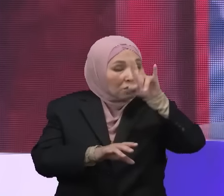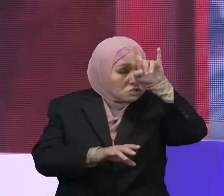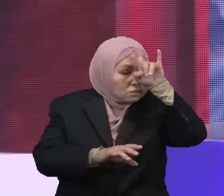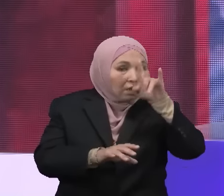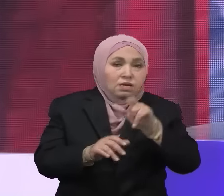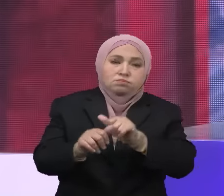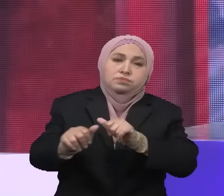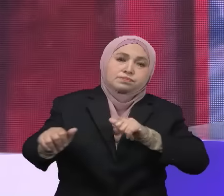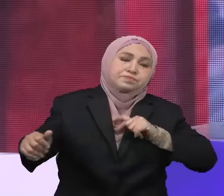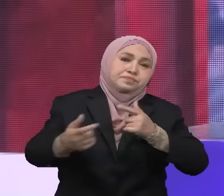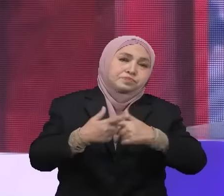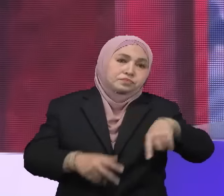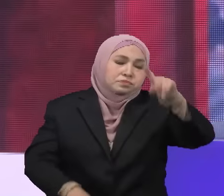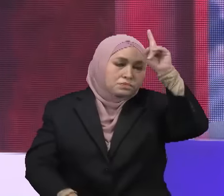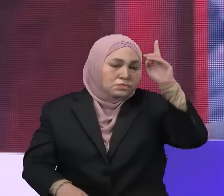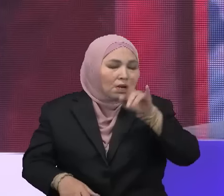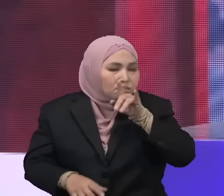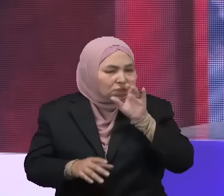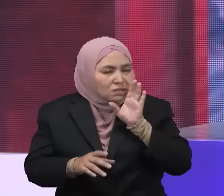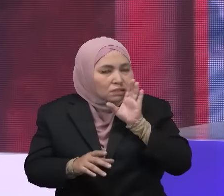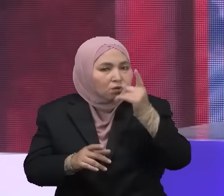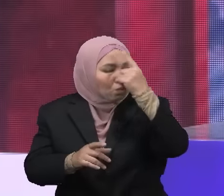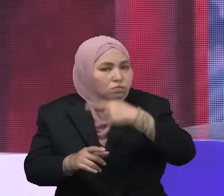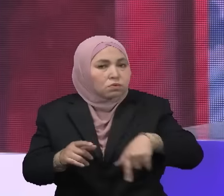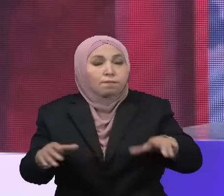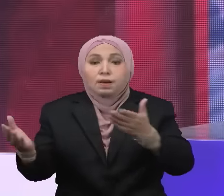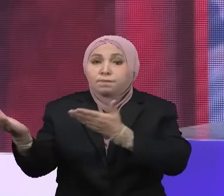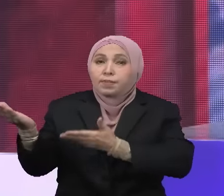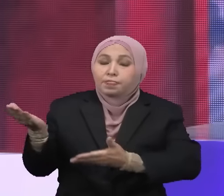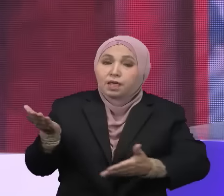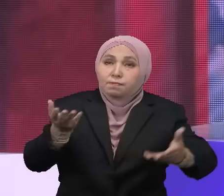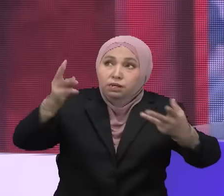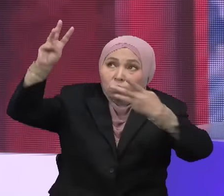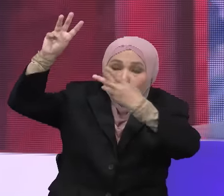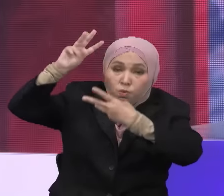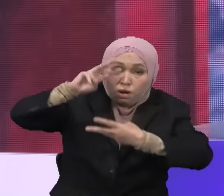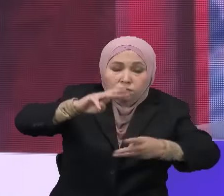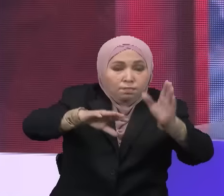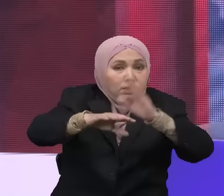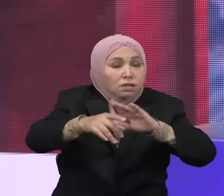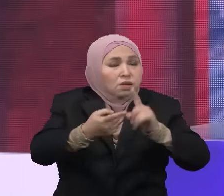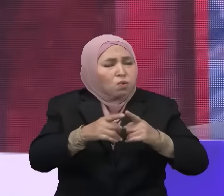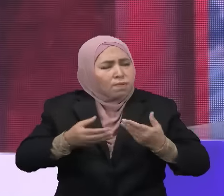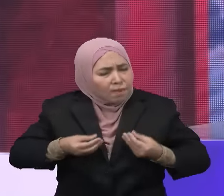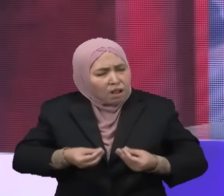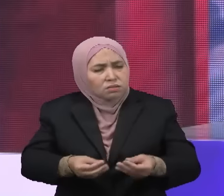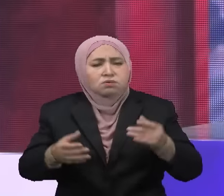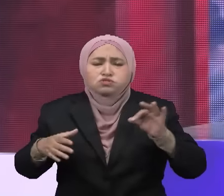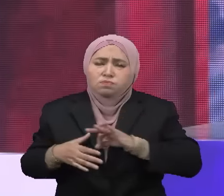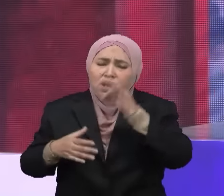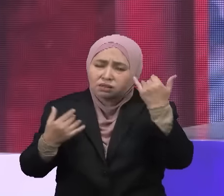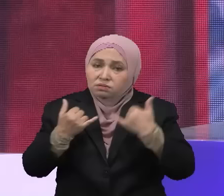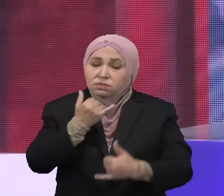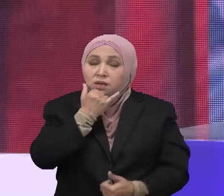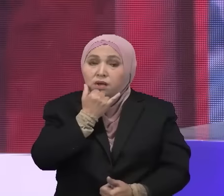yang menjauhkan daripada Allah, tapi bisikan untuk membawa kepada wahyu, ajak kawan, beri semangat. Ada